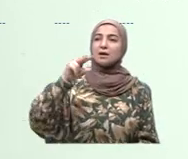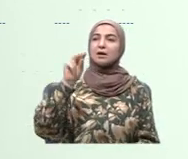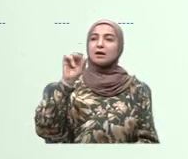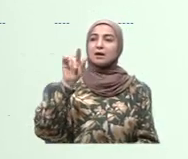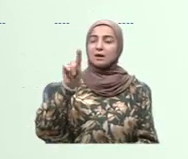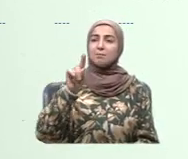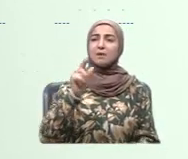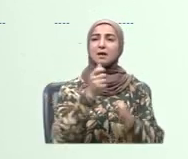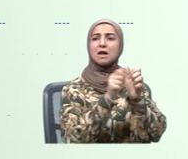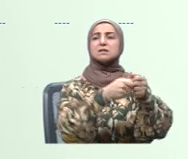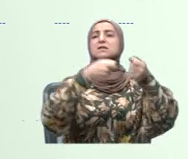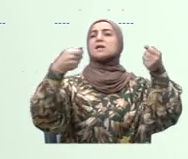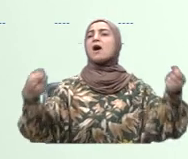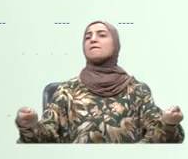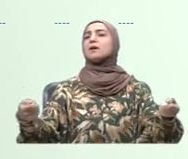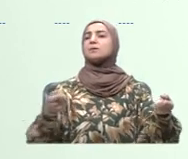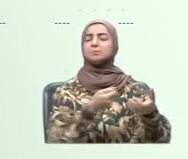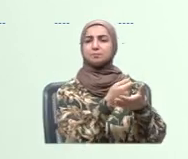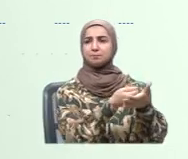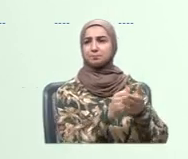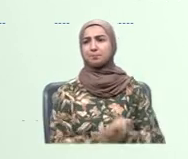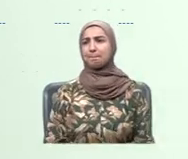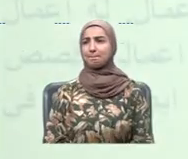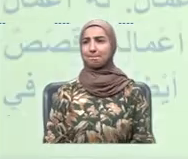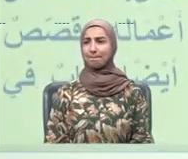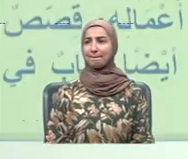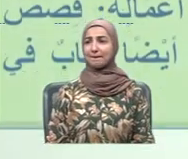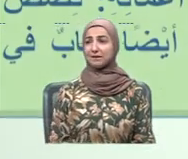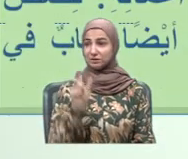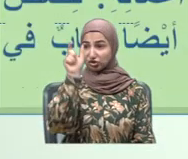أما بالنسبة إلى تعريف الكاتب، فهو كاتب